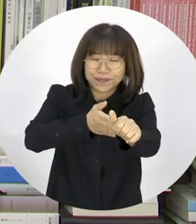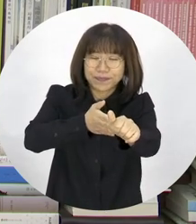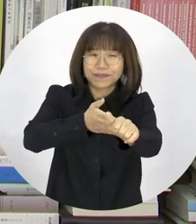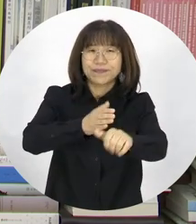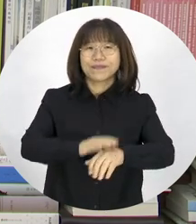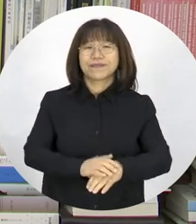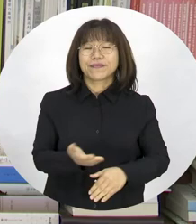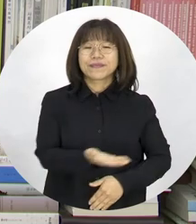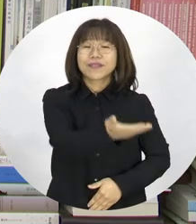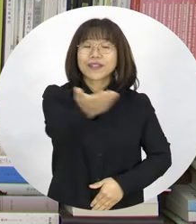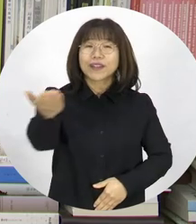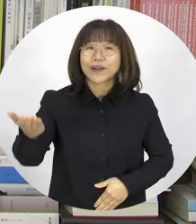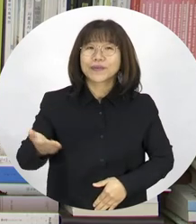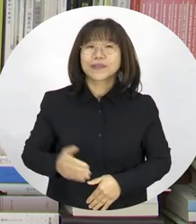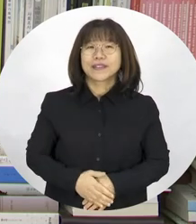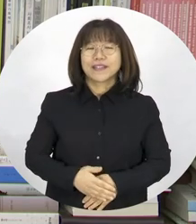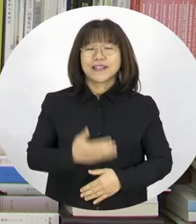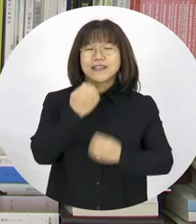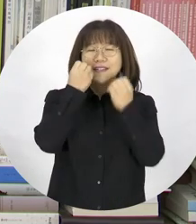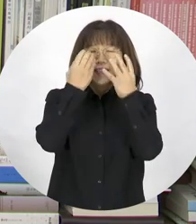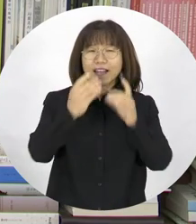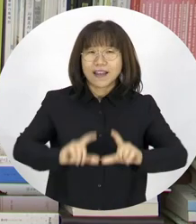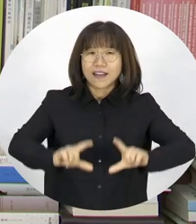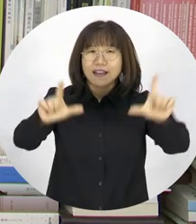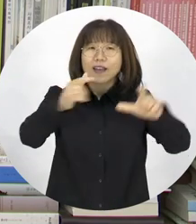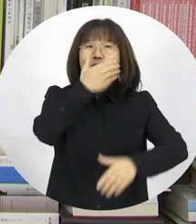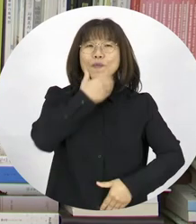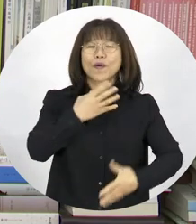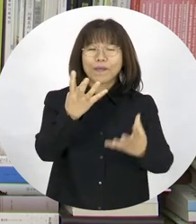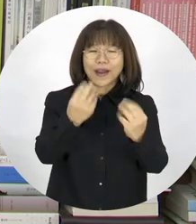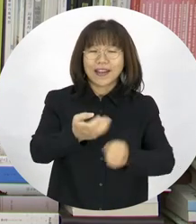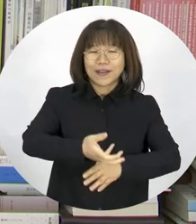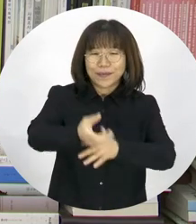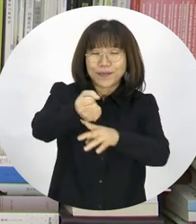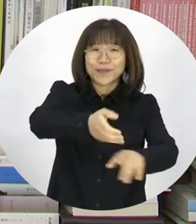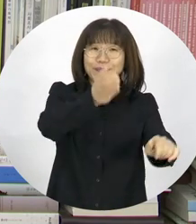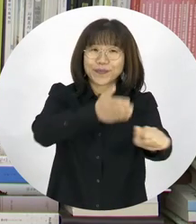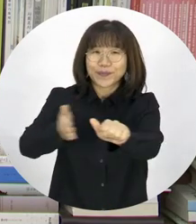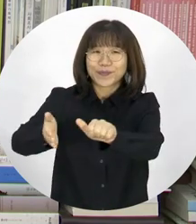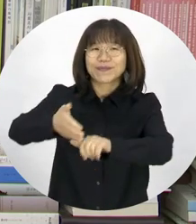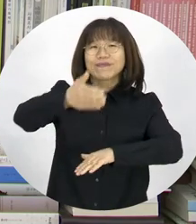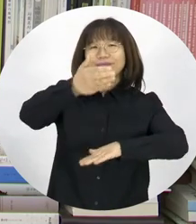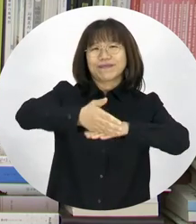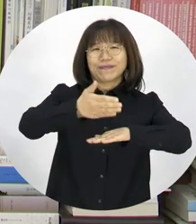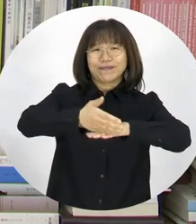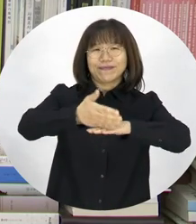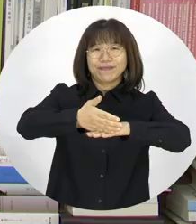구민 여러분, 새해 복 많이 받으십시오. 감사합니다.